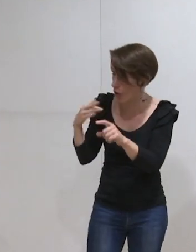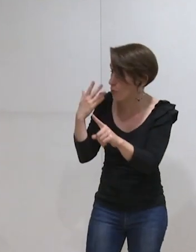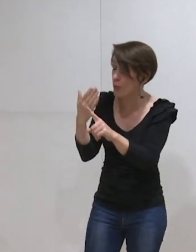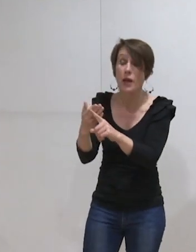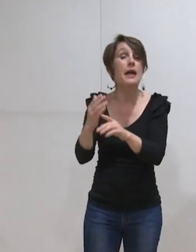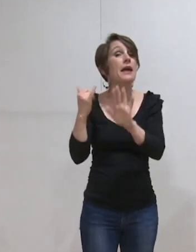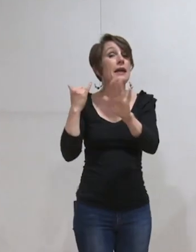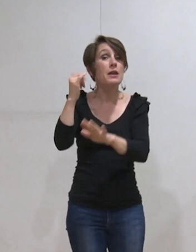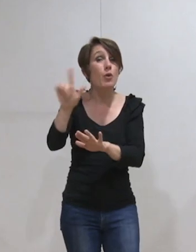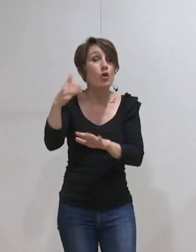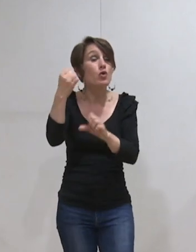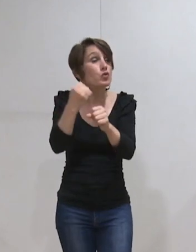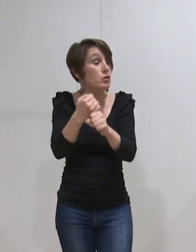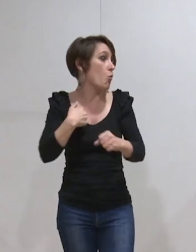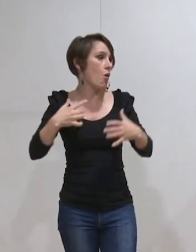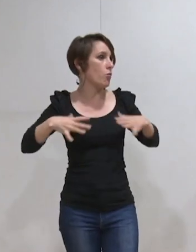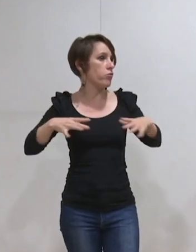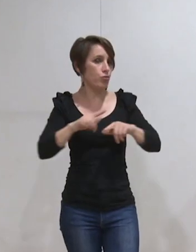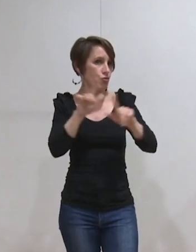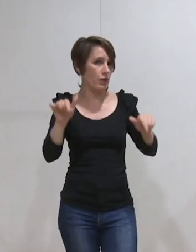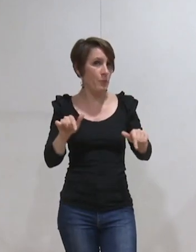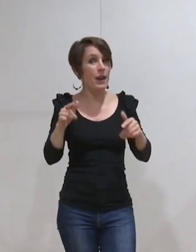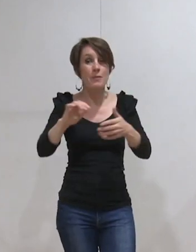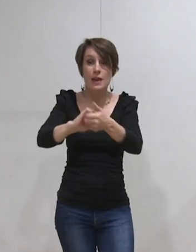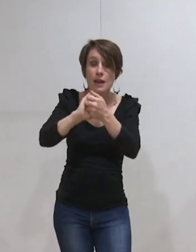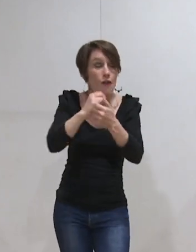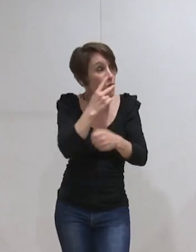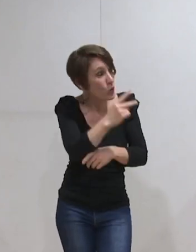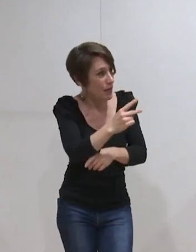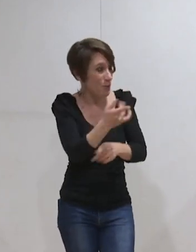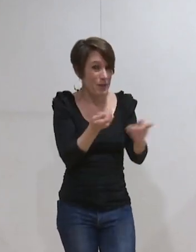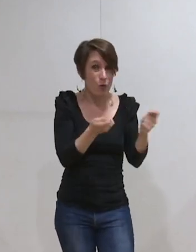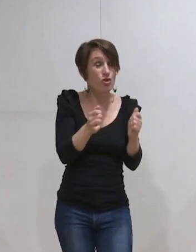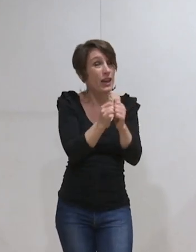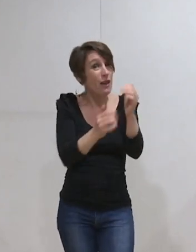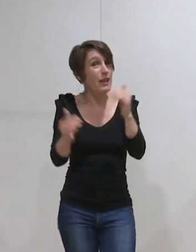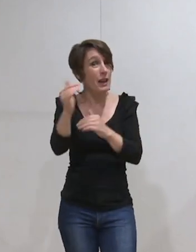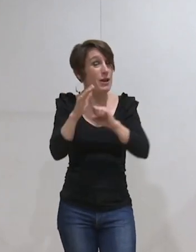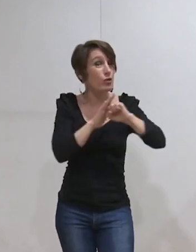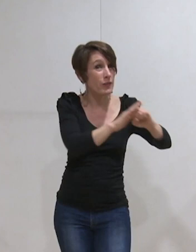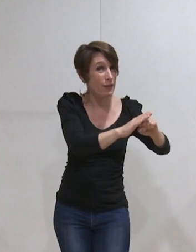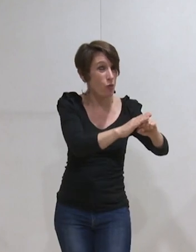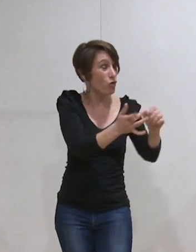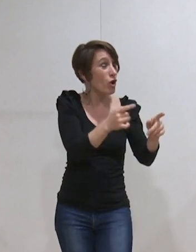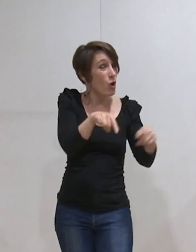géré moi j'y étais pas avec la majorité de gauche de l'époque toutes ces attributions socioculturel et il y a eu